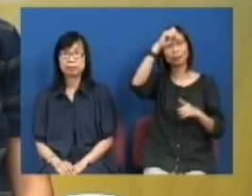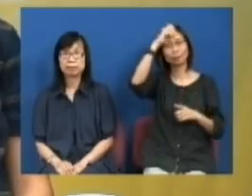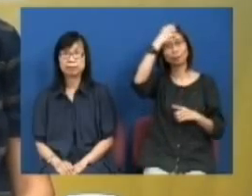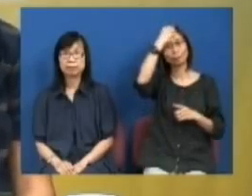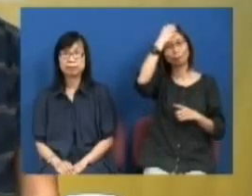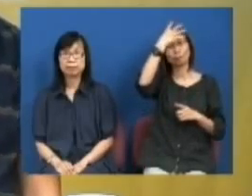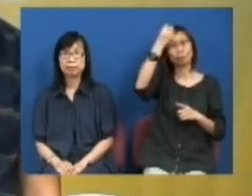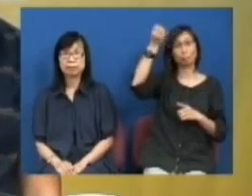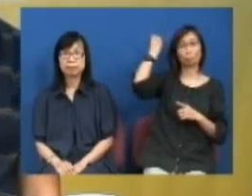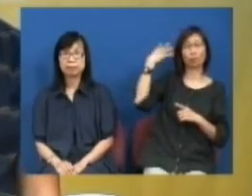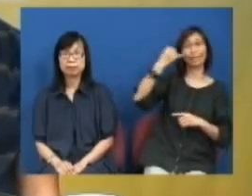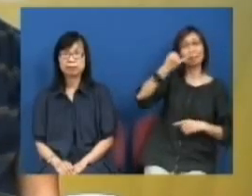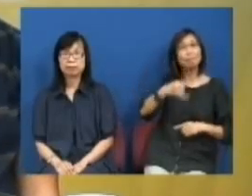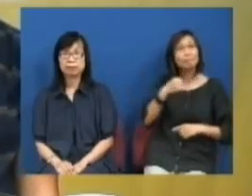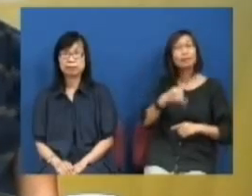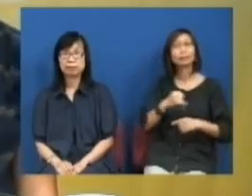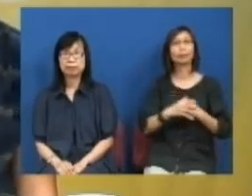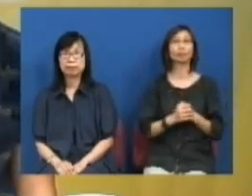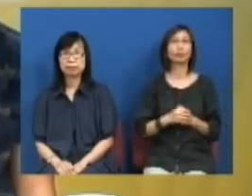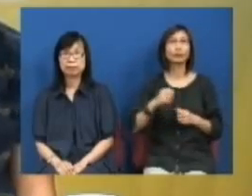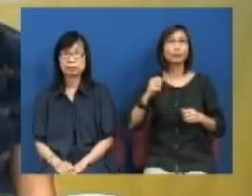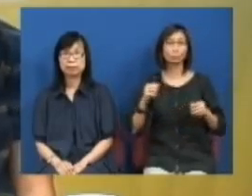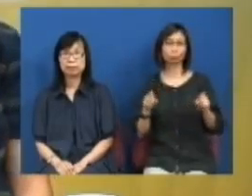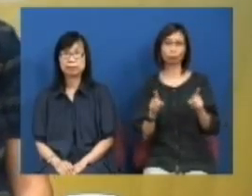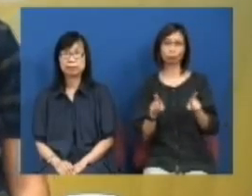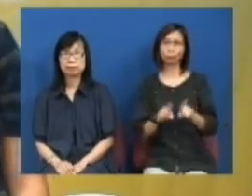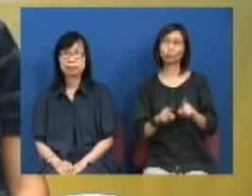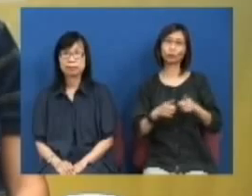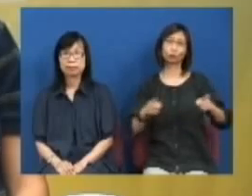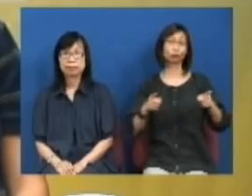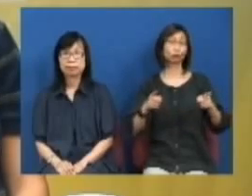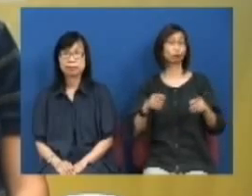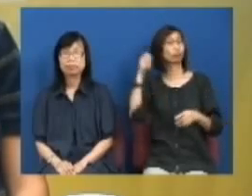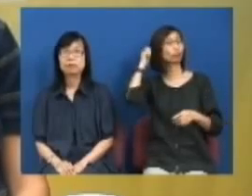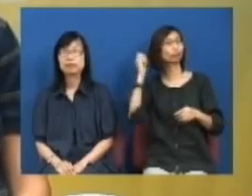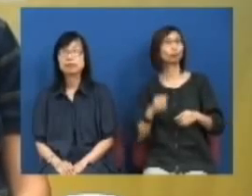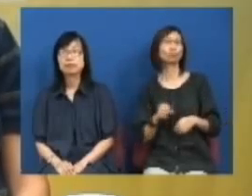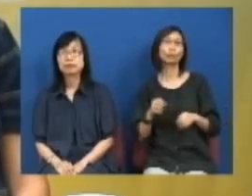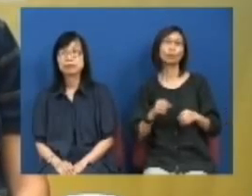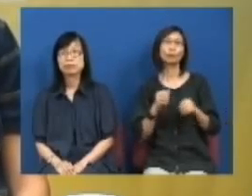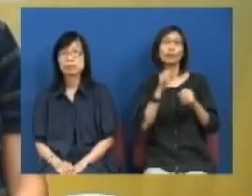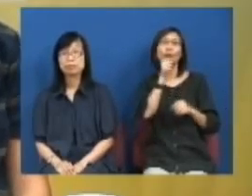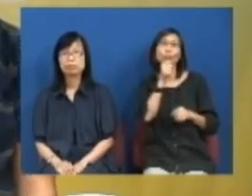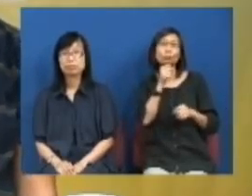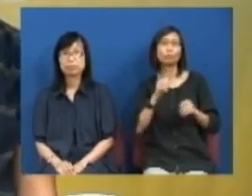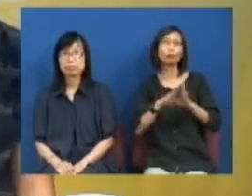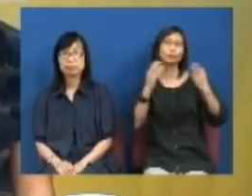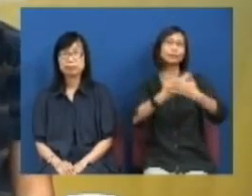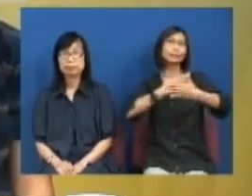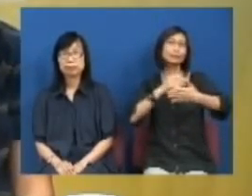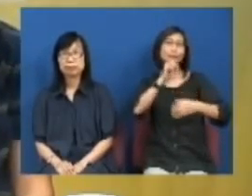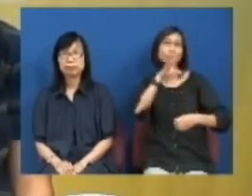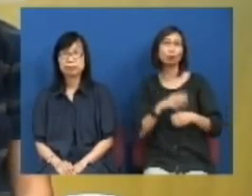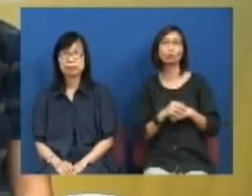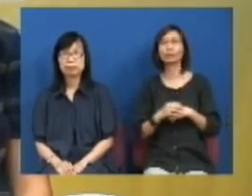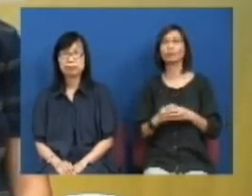我諗今日其實同長毛啱開麥之前都傾過下，即係不如咁今日講下六四啦咁樣。咁其實長毛，咁我